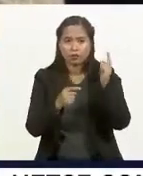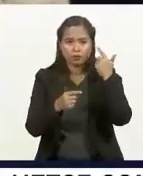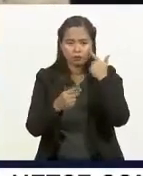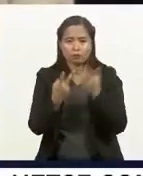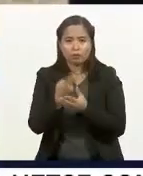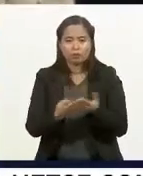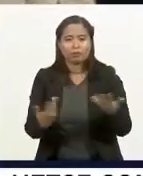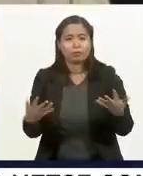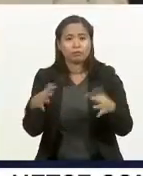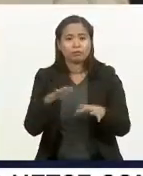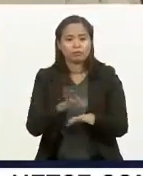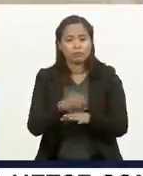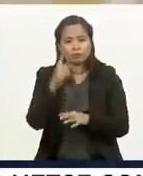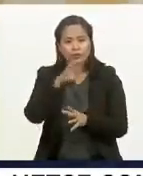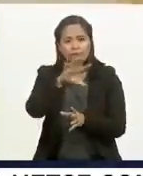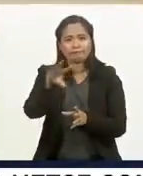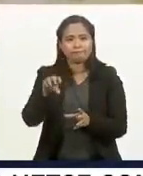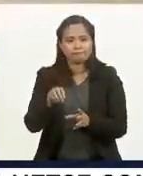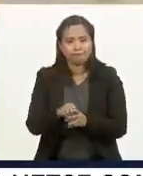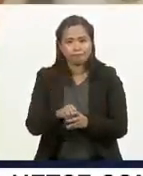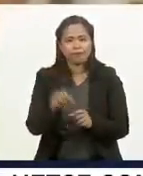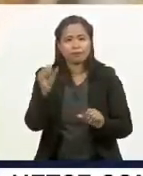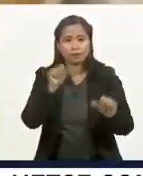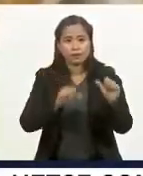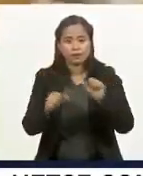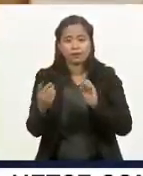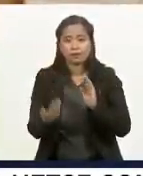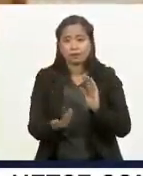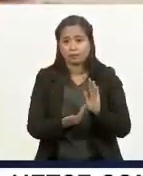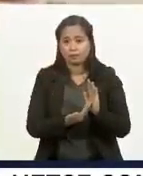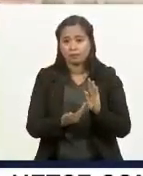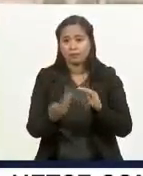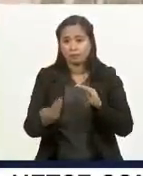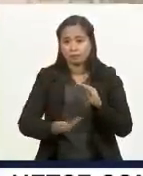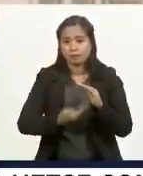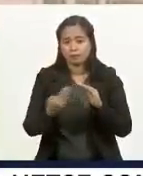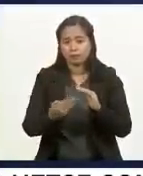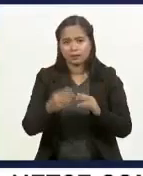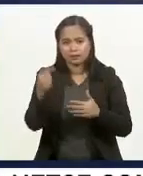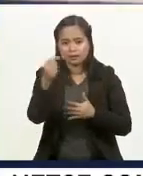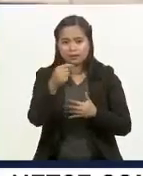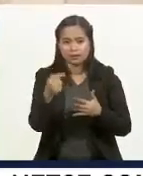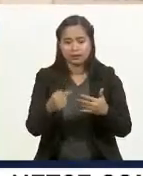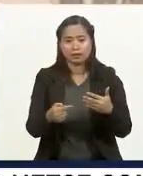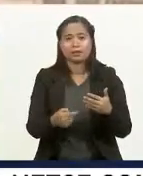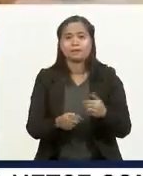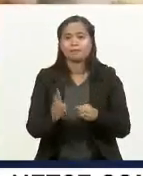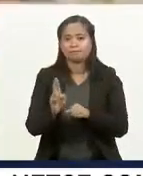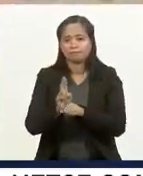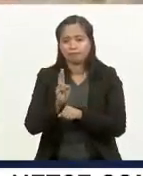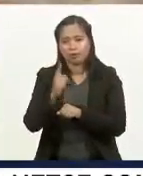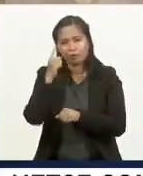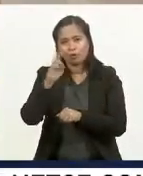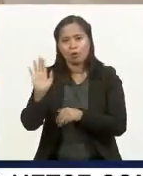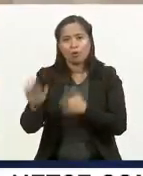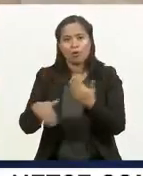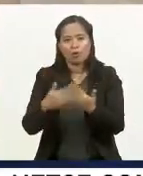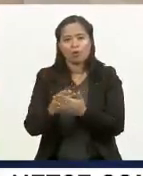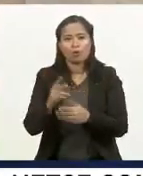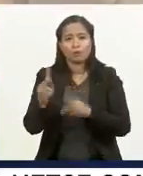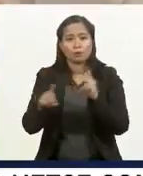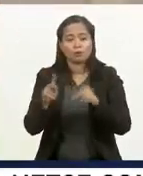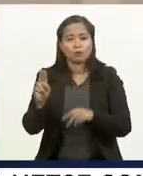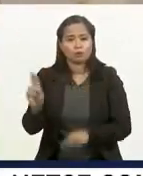para makapagatid ng inclusive, science-based at data-driven template na magagamit ng lahat ng